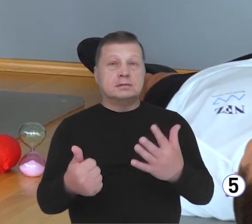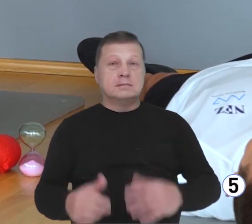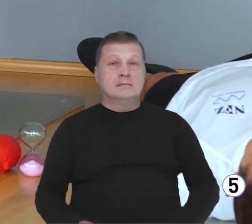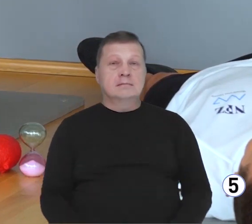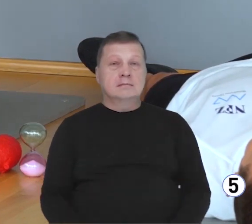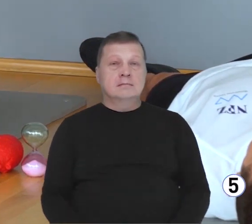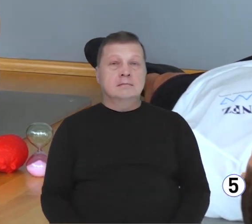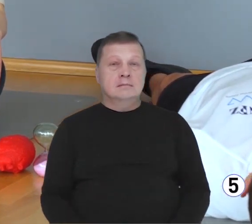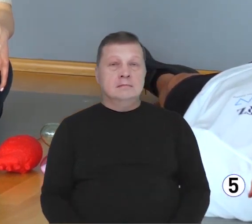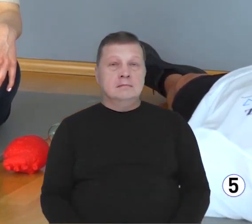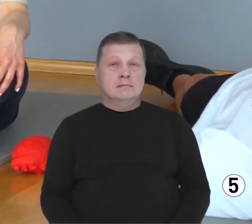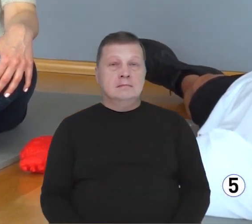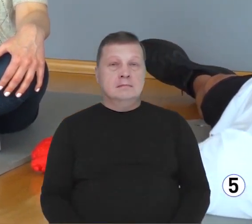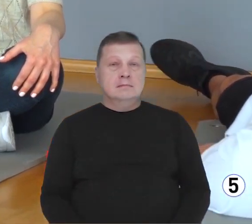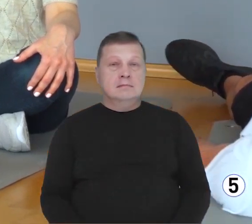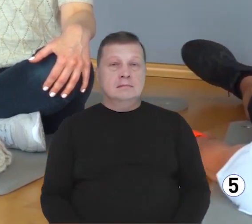6.